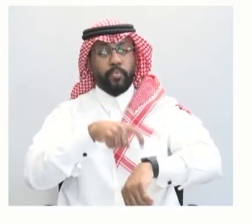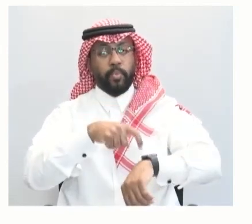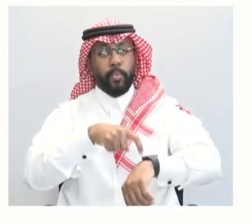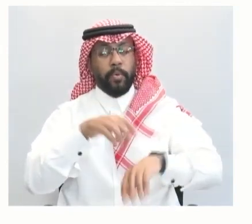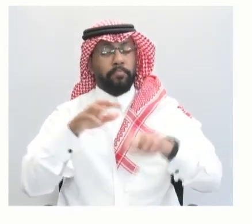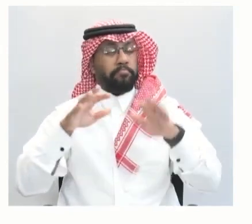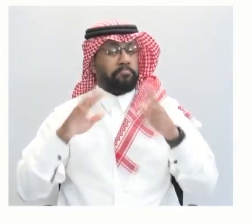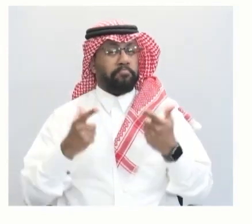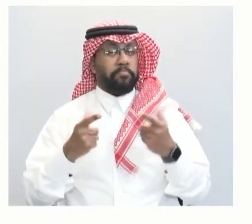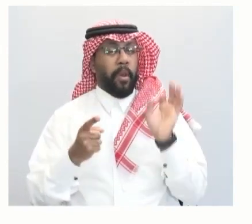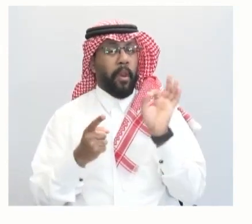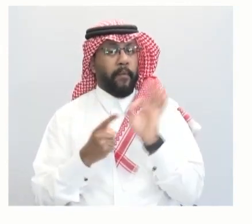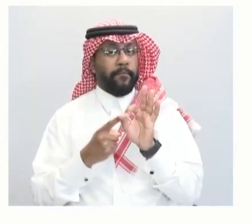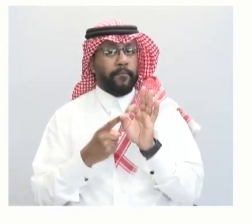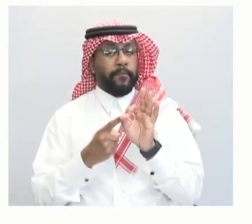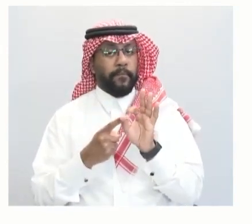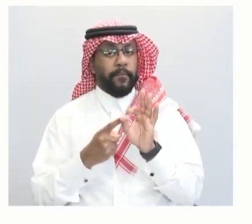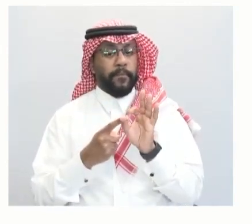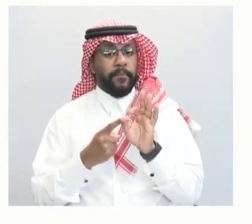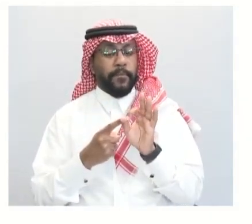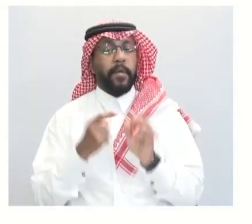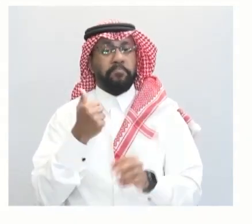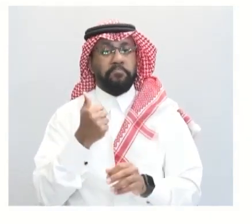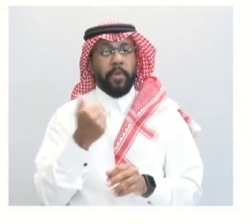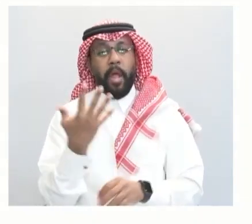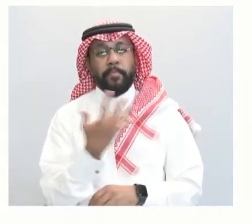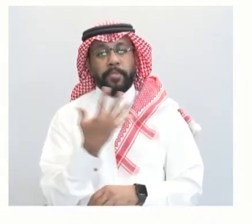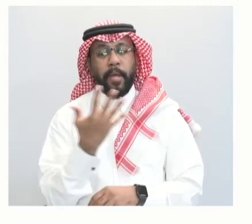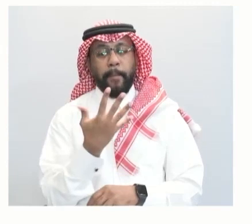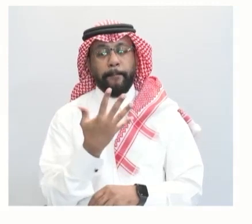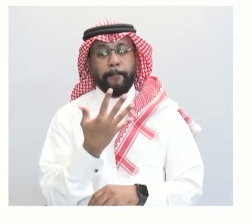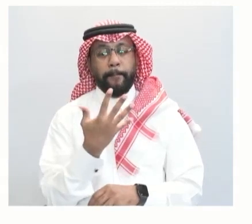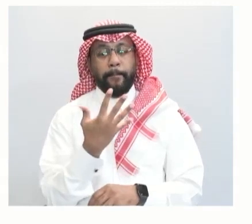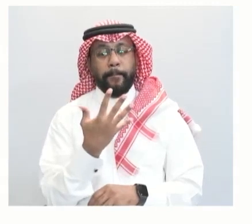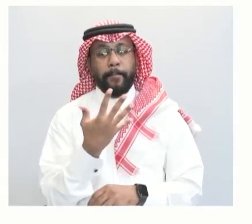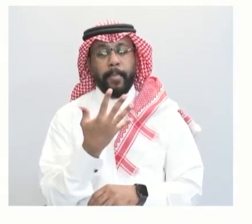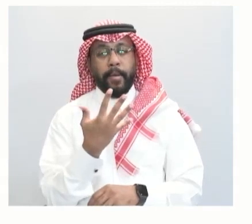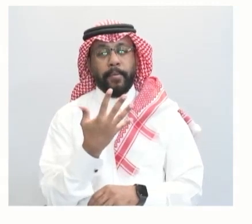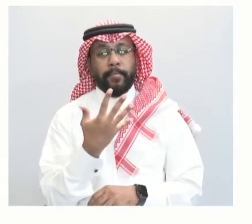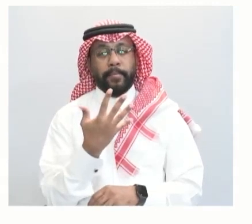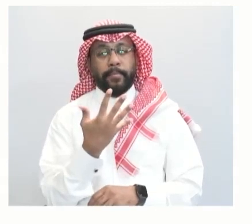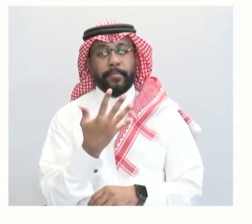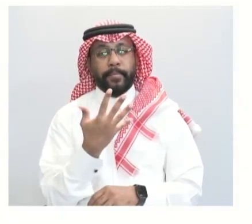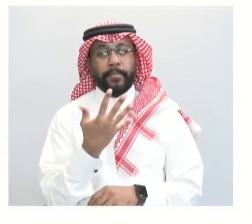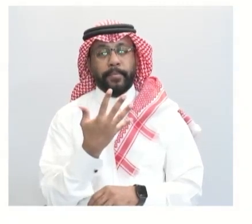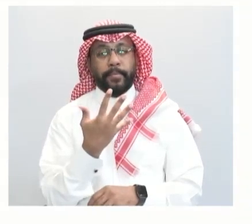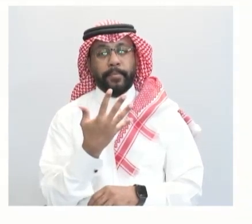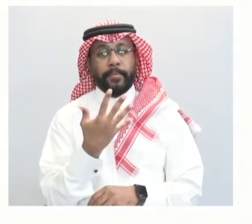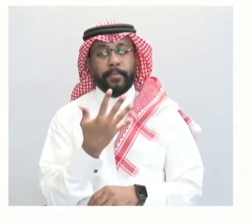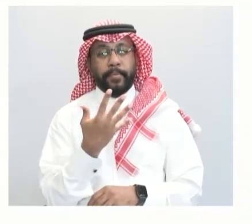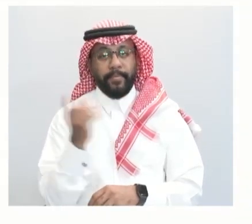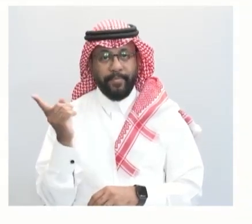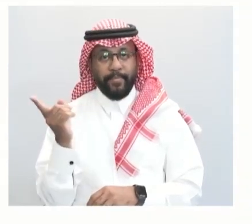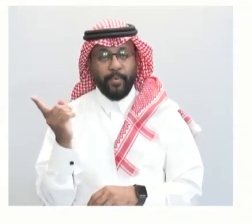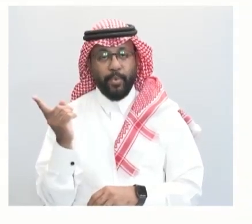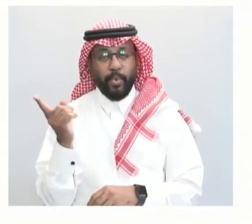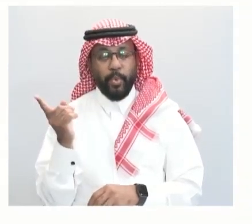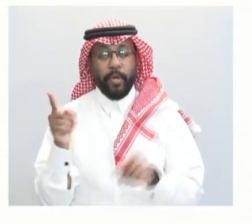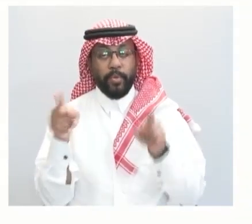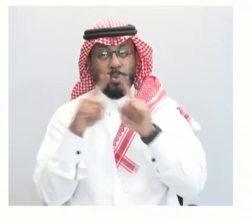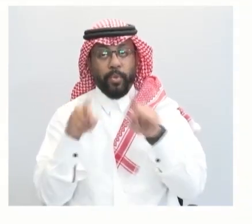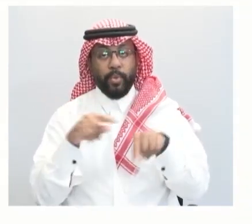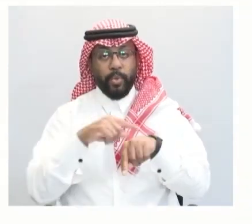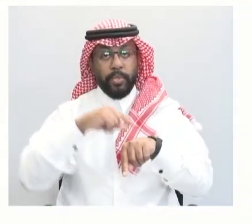ننظر الى عقرب الساعات يشير الى الرقم احسنتم يشير الى الرقم خمسه وعقرب